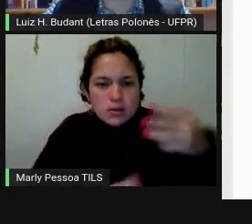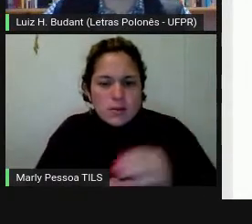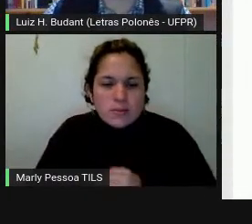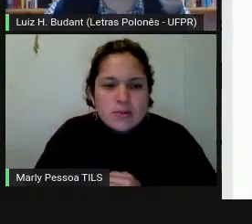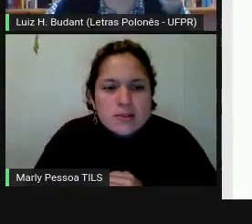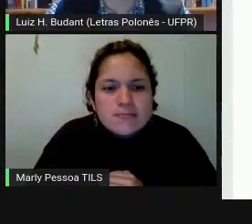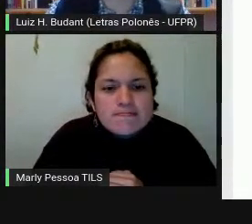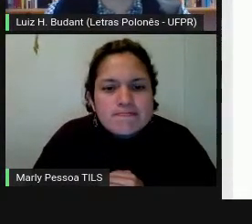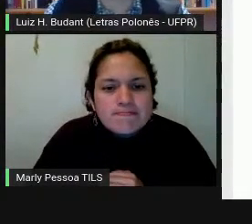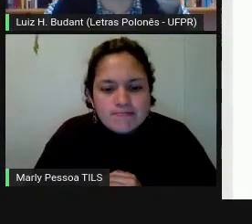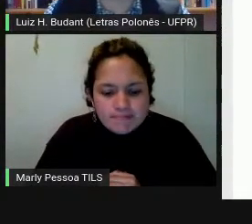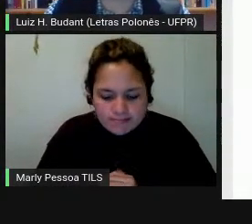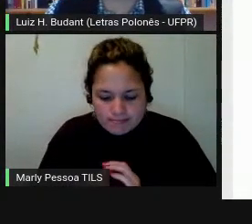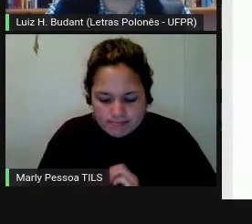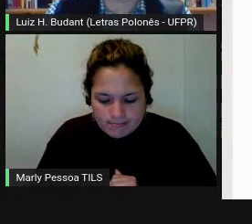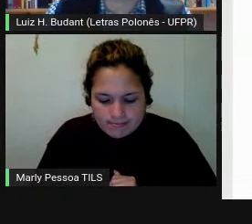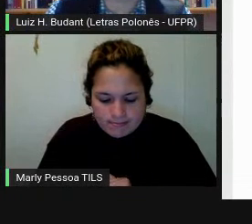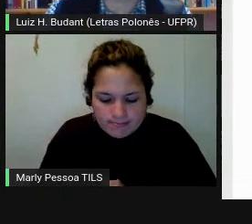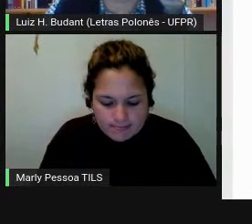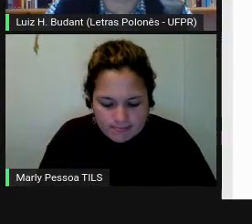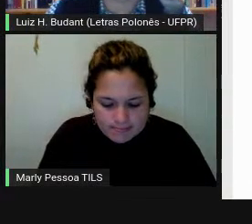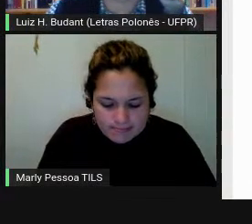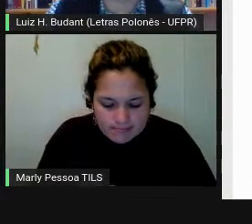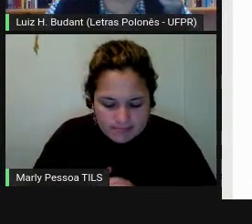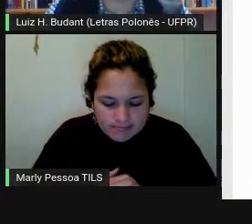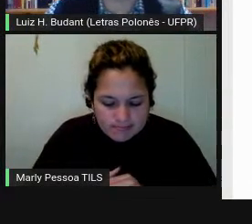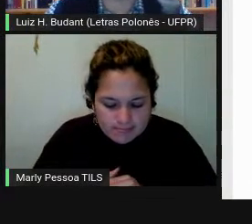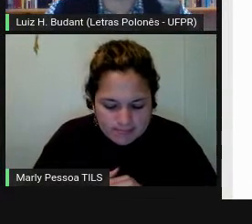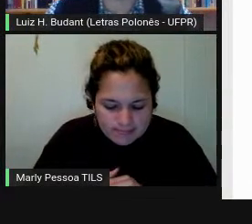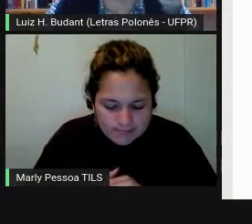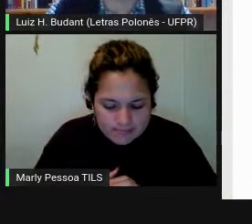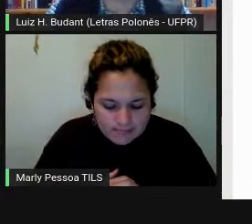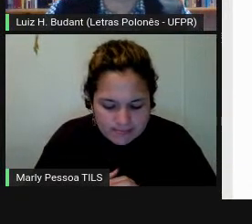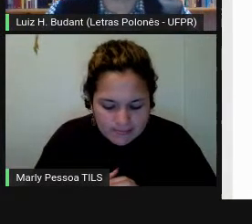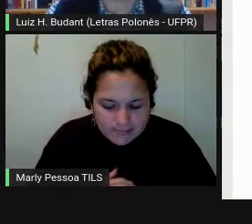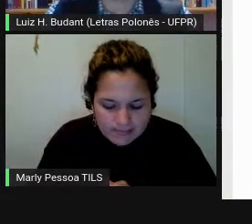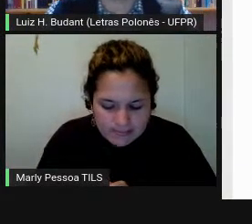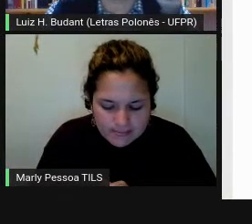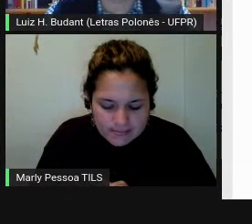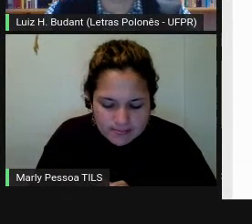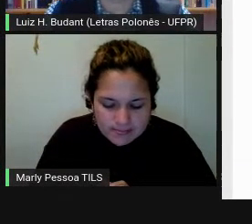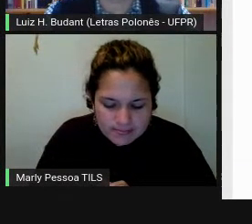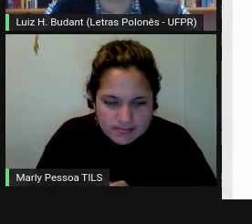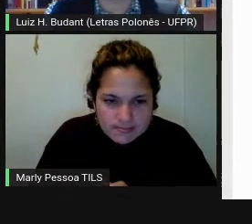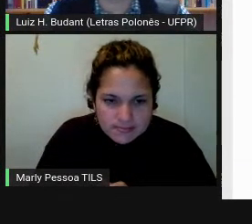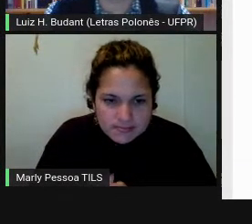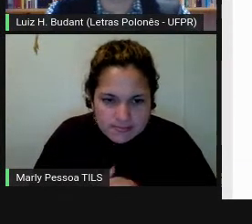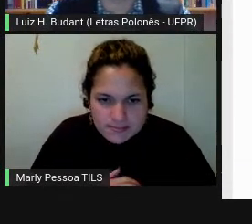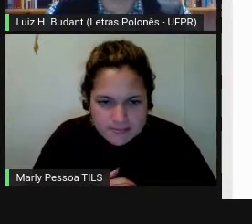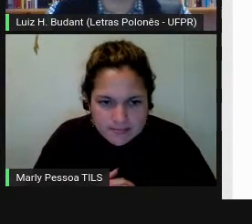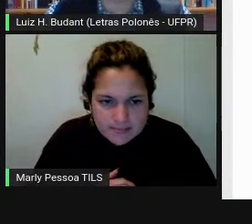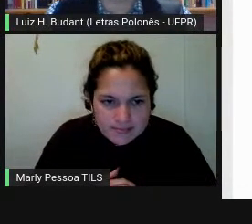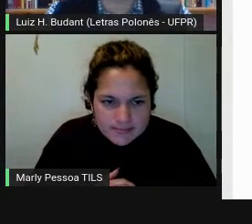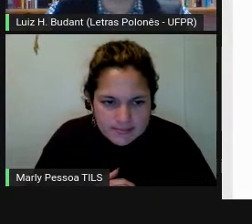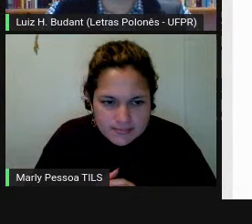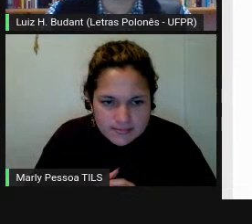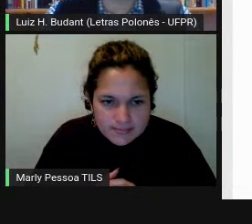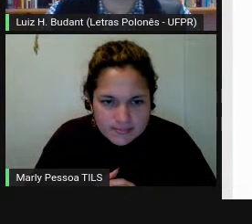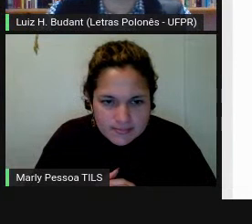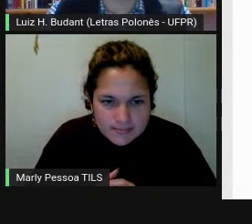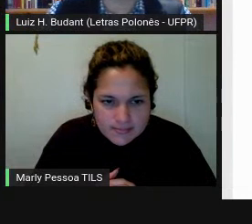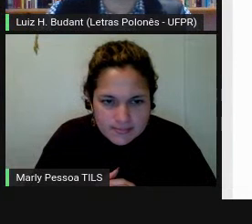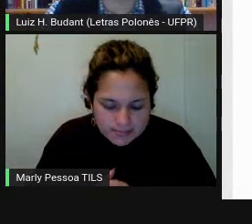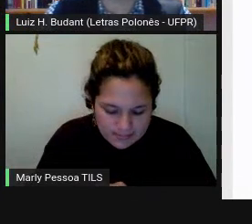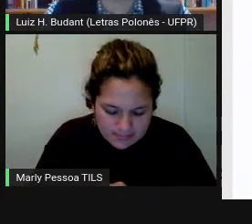Tak, w całym okresie później staropolskim, już od X do XV wieku, te imiona cały czas